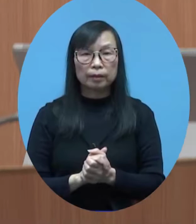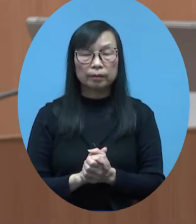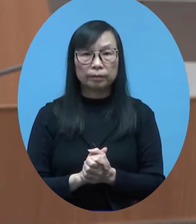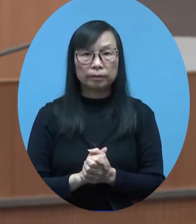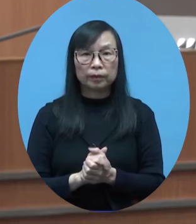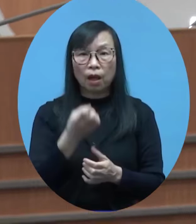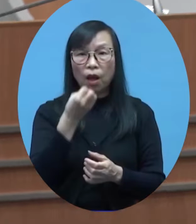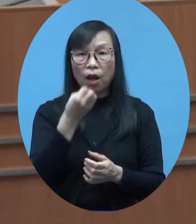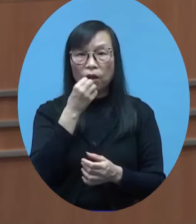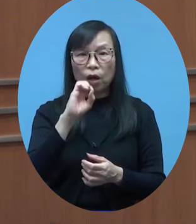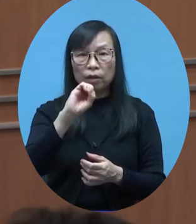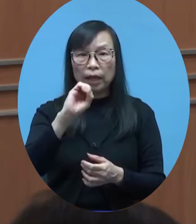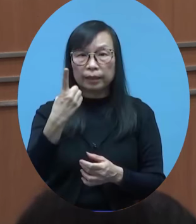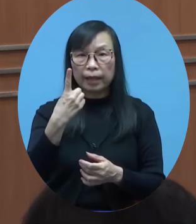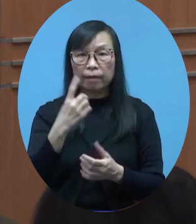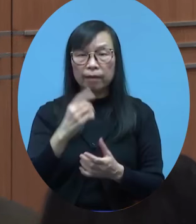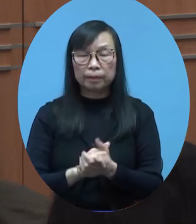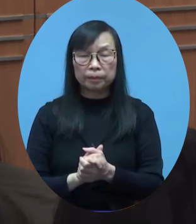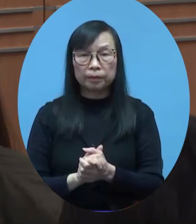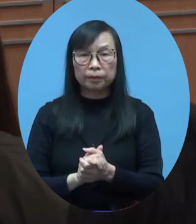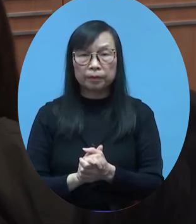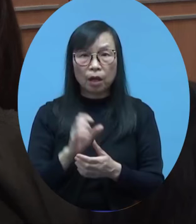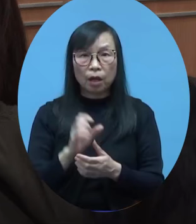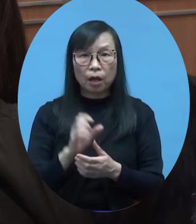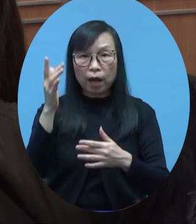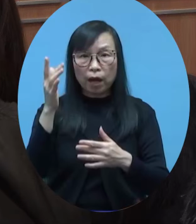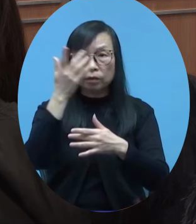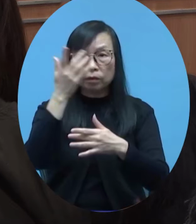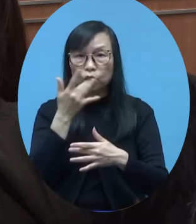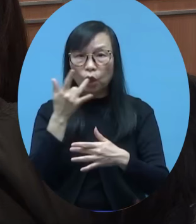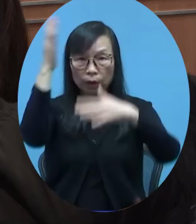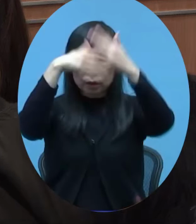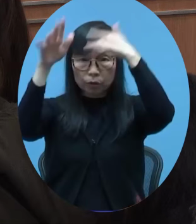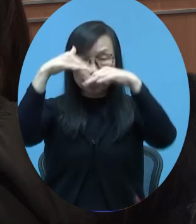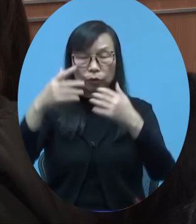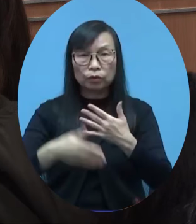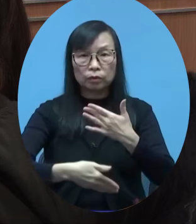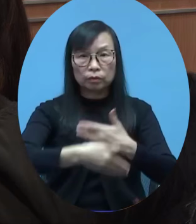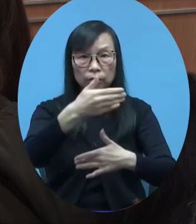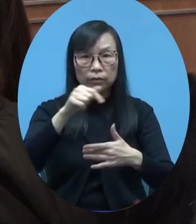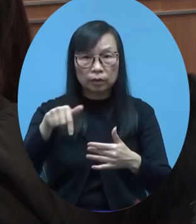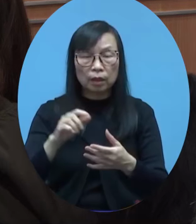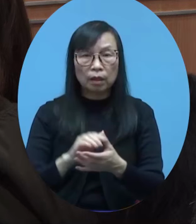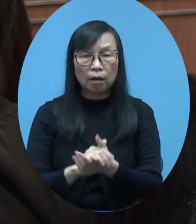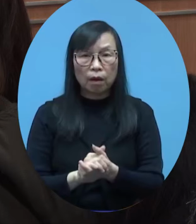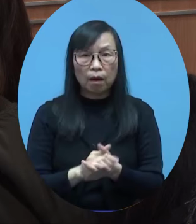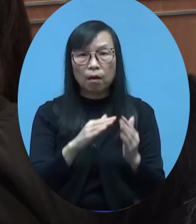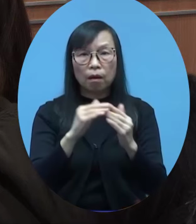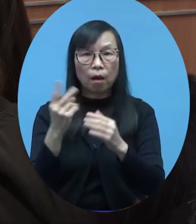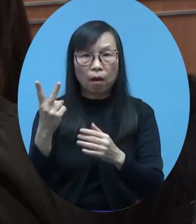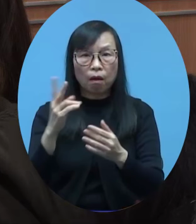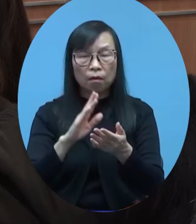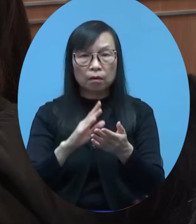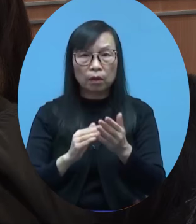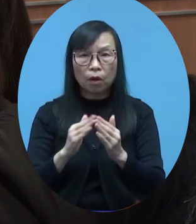香港01，我想問翻咧，即係都係彩雲村豐澤嗰度咧，即係就有話送走咗兩個住户，咁想問下其實。